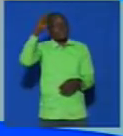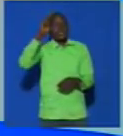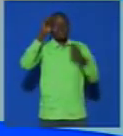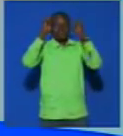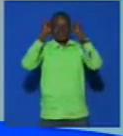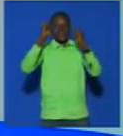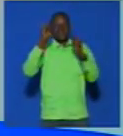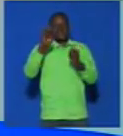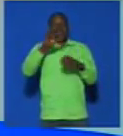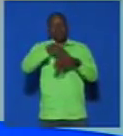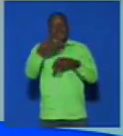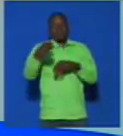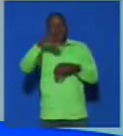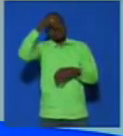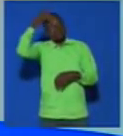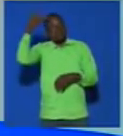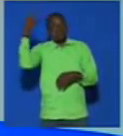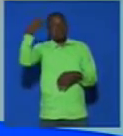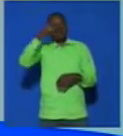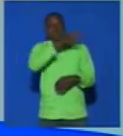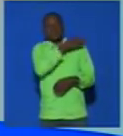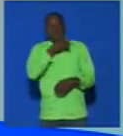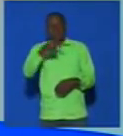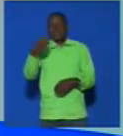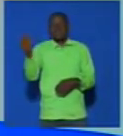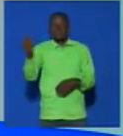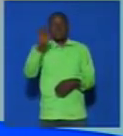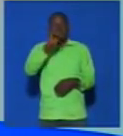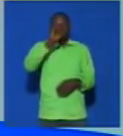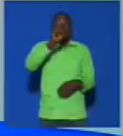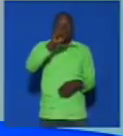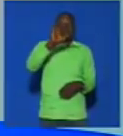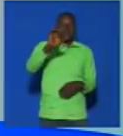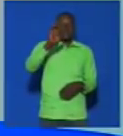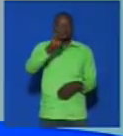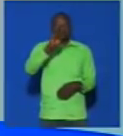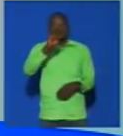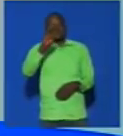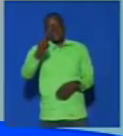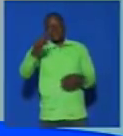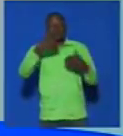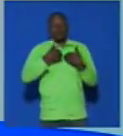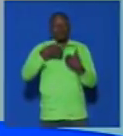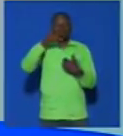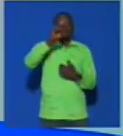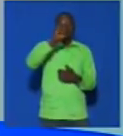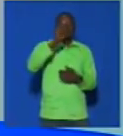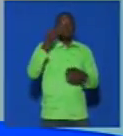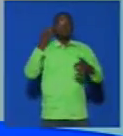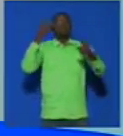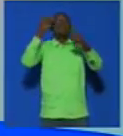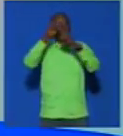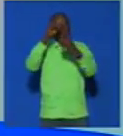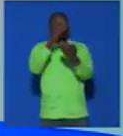deux rigolos comme elle à former les maîtres coraniques les essais et les fds de yaga à sebha l'objectif était d'améliorer